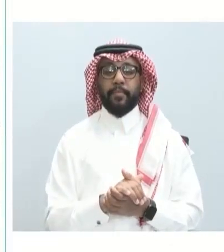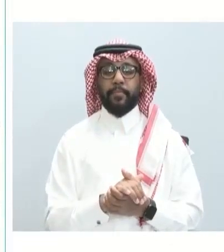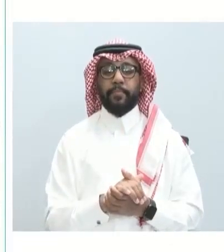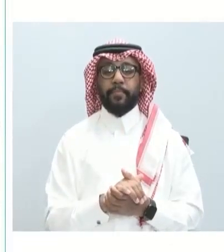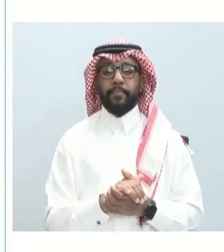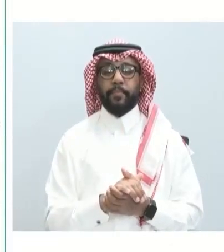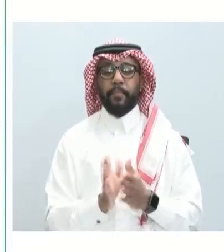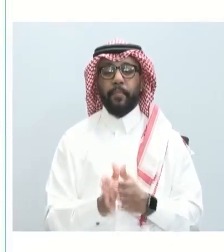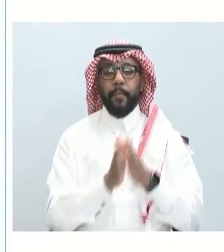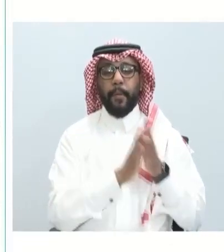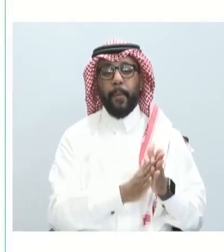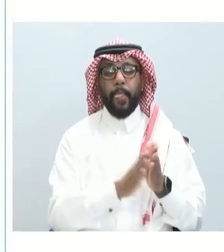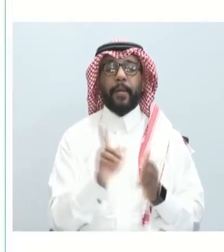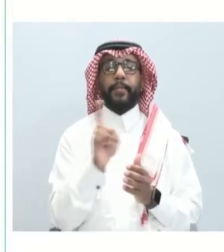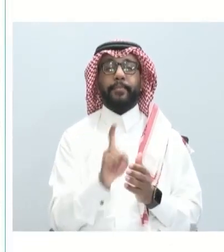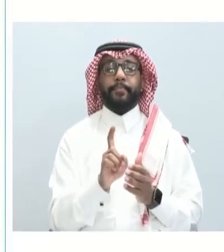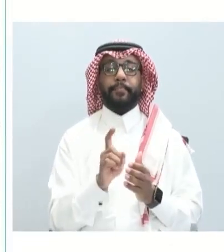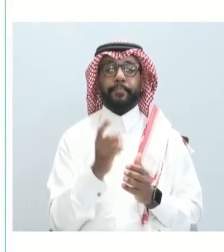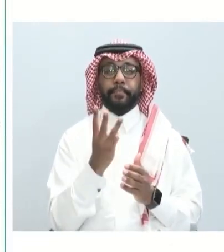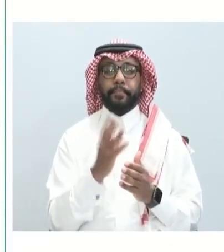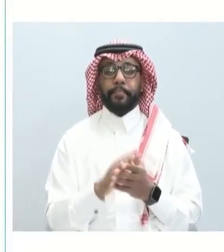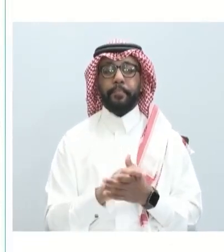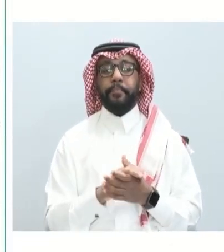الان ناتي للفقره الثالثه